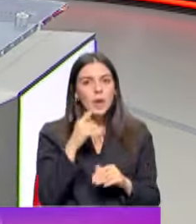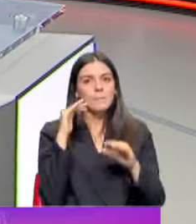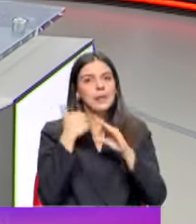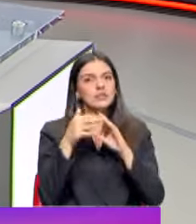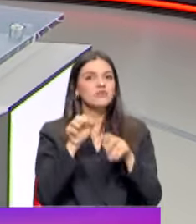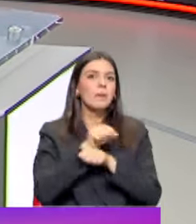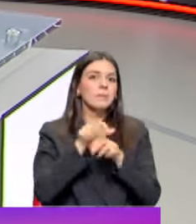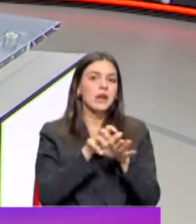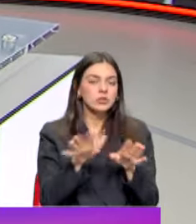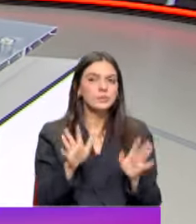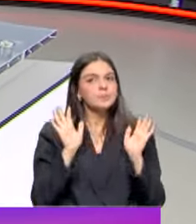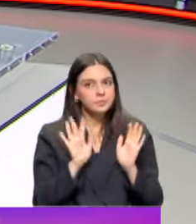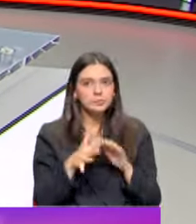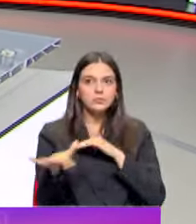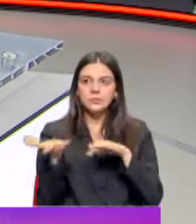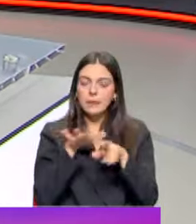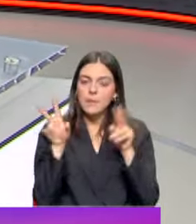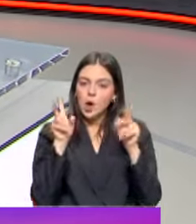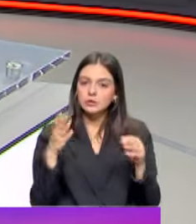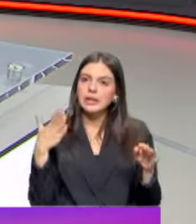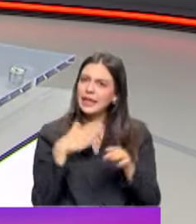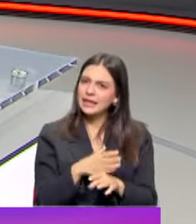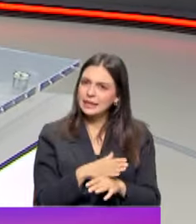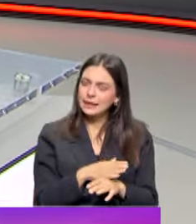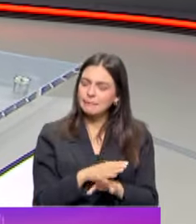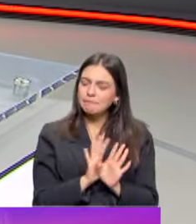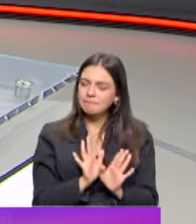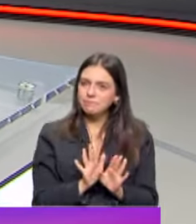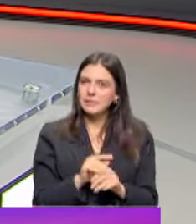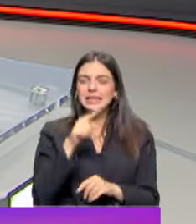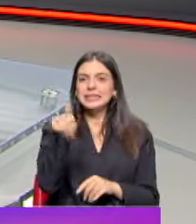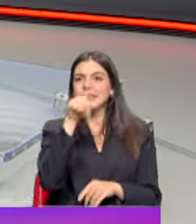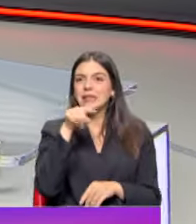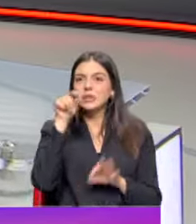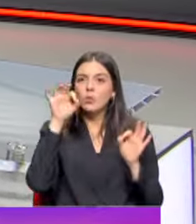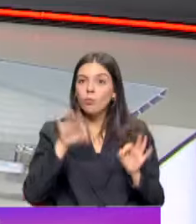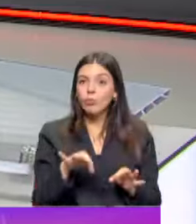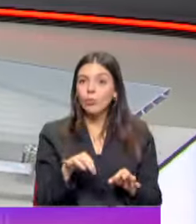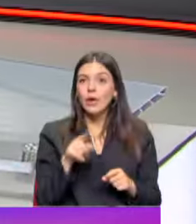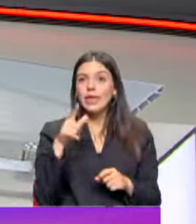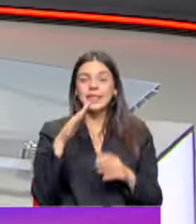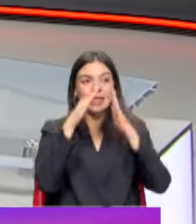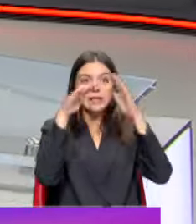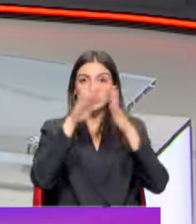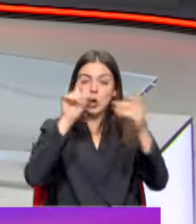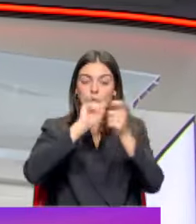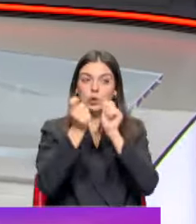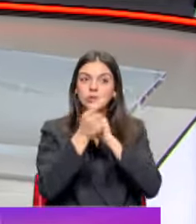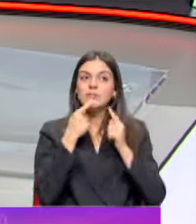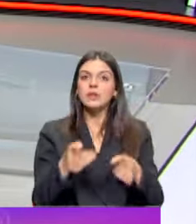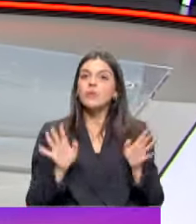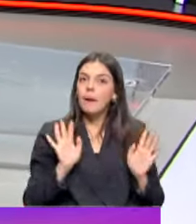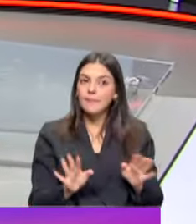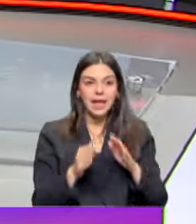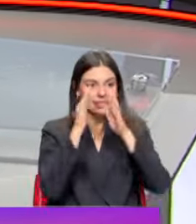mesajlar paylaşıyorlar. Peki madem deprem konusuyla girdik, sizin bu kentsel dönüşüm diyeceğim ama